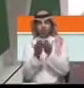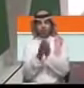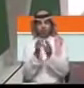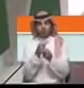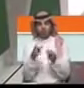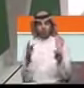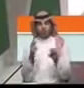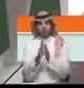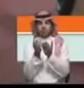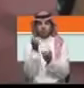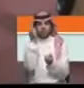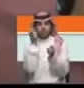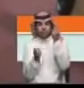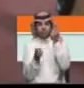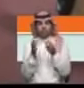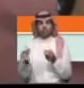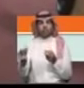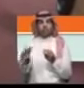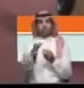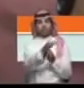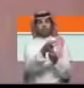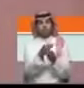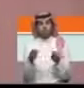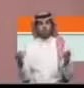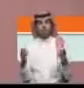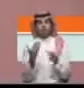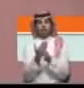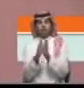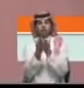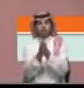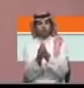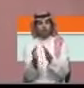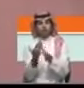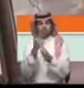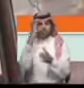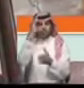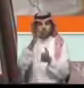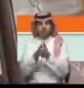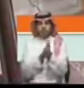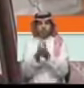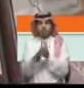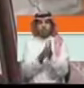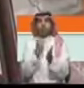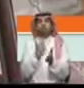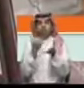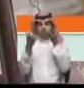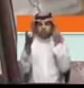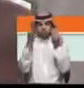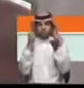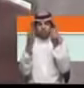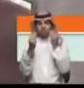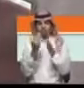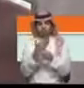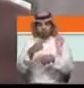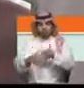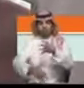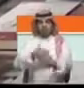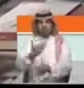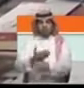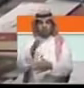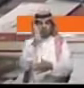نشر وتأليف متنوعة في شتى العلوم تعكس قيمة المواطن السعودي الشغوف بالعلم والمعرفة والساعي إلى